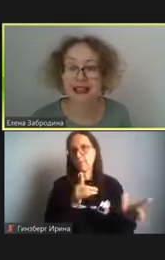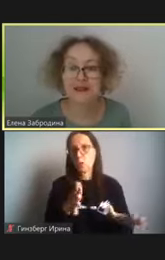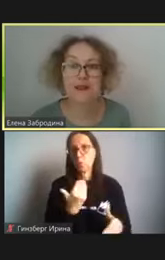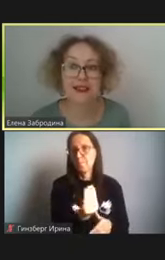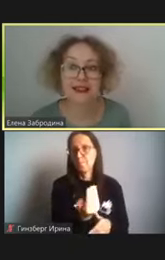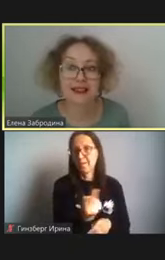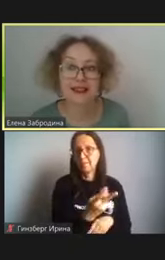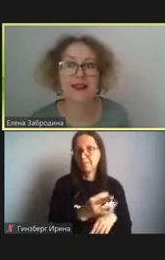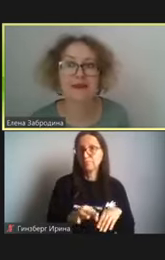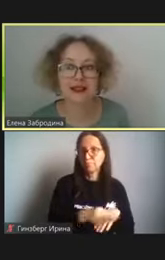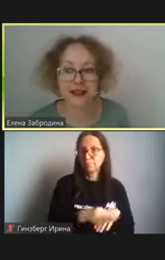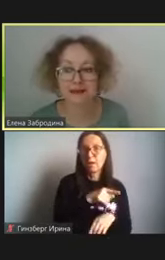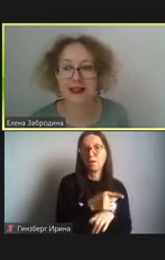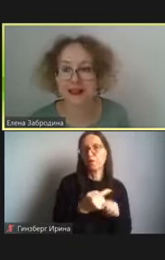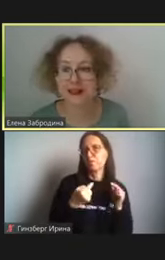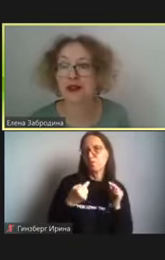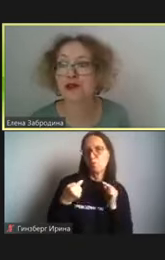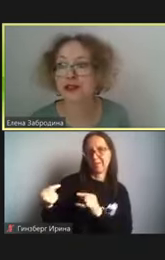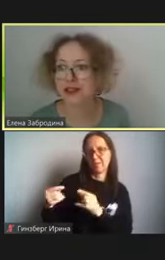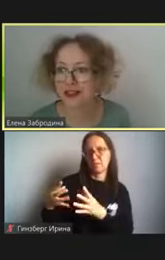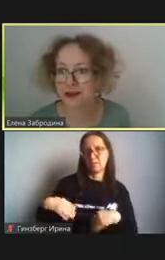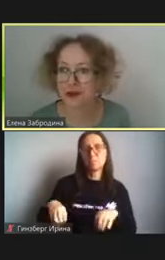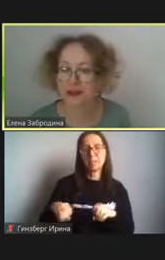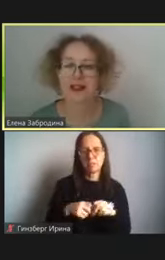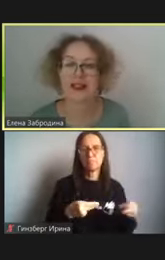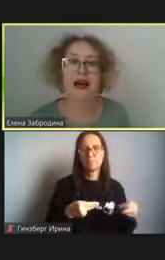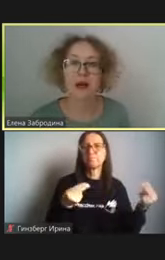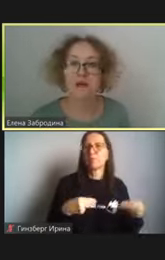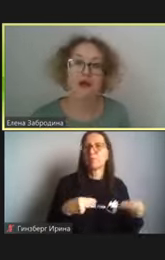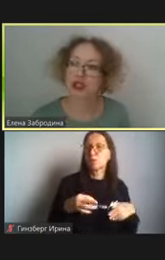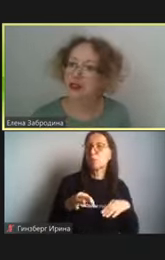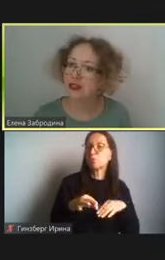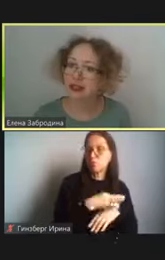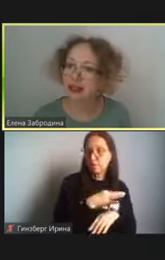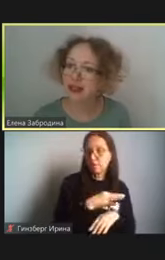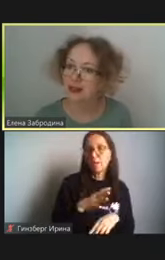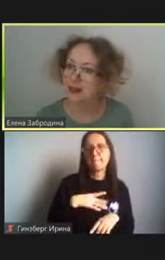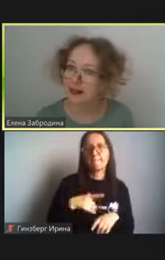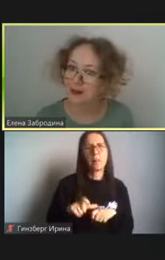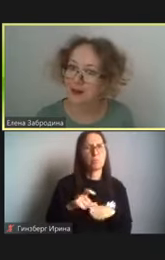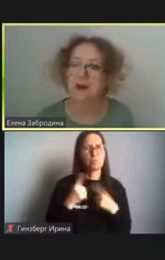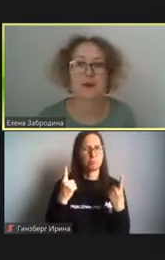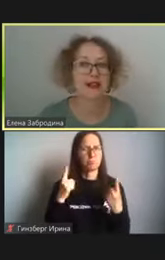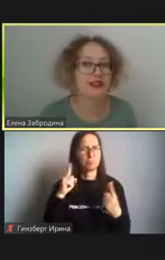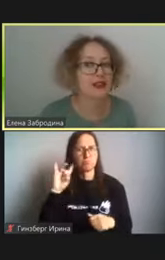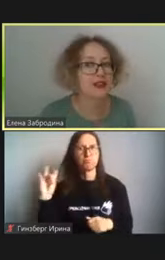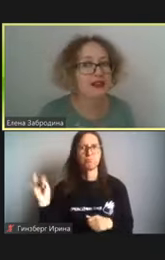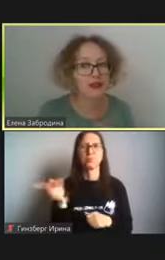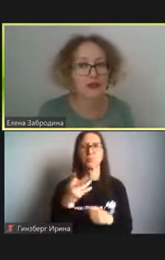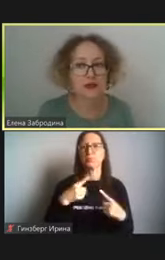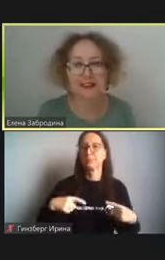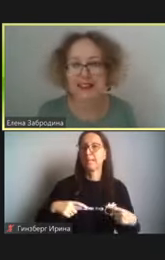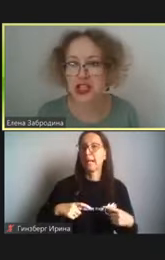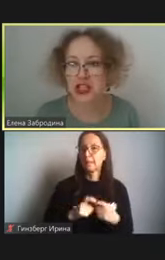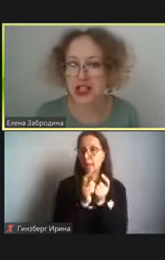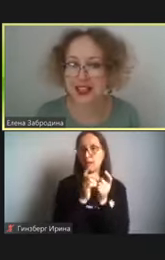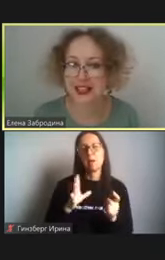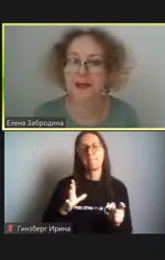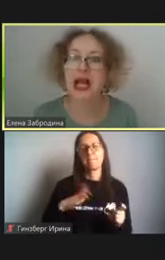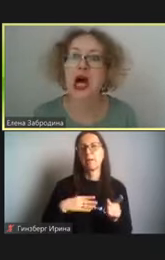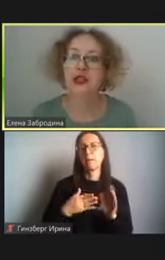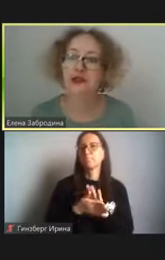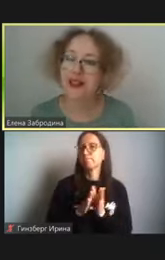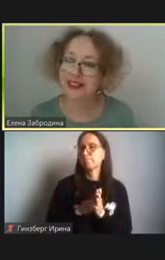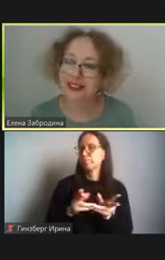И они, вопреки семье, брак заключили все-таки. Был очень сильный скандал, были практически разорваны